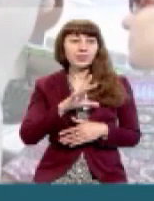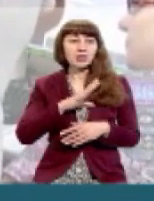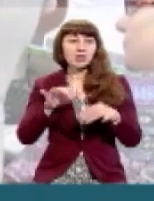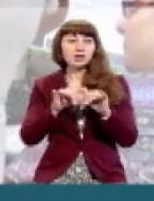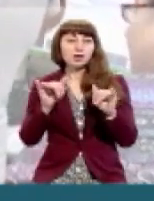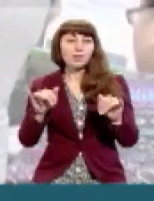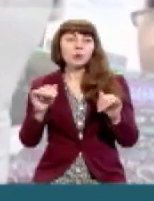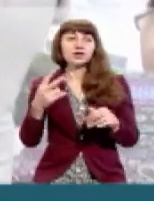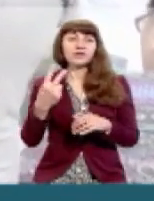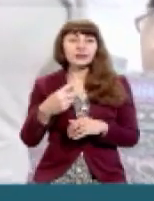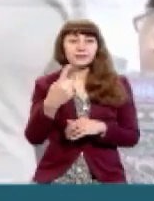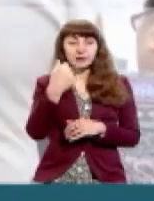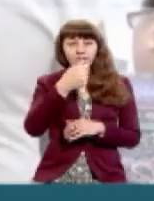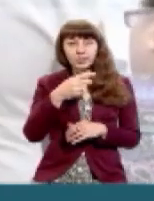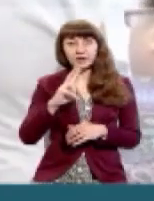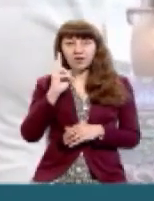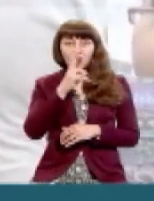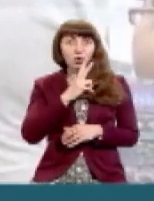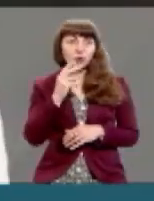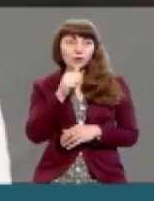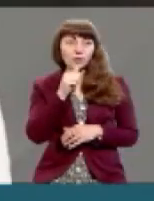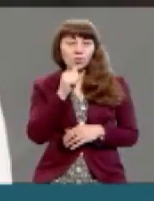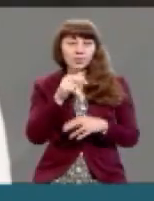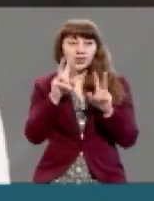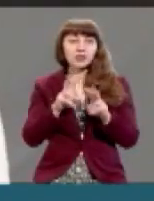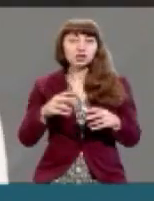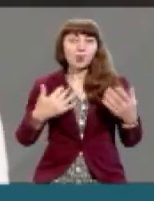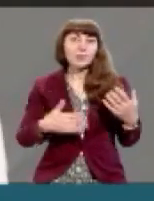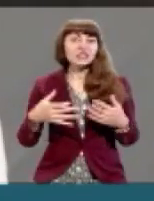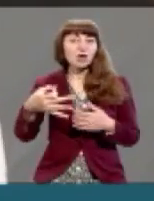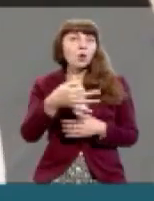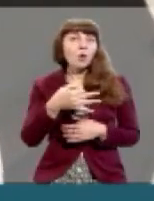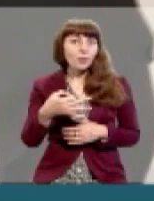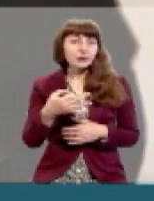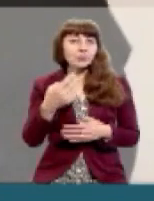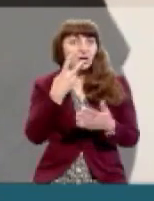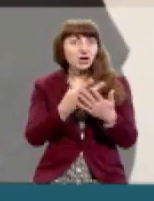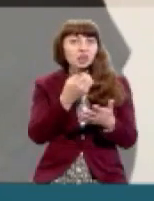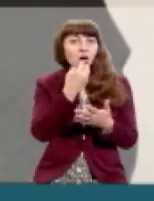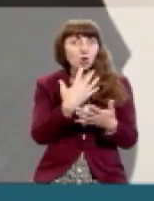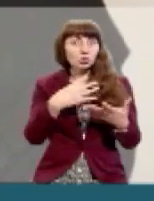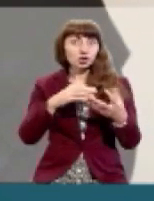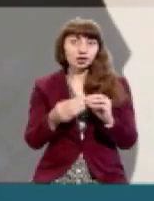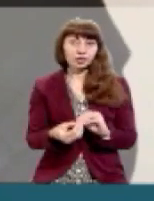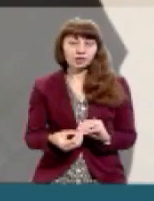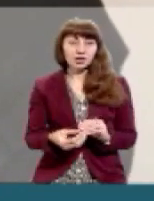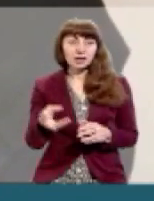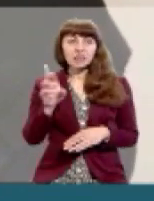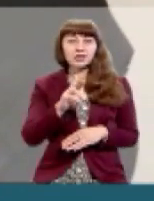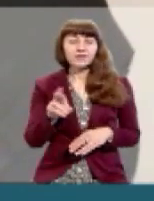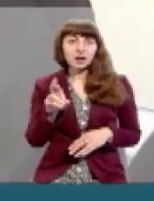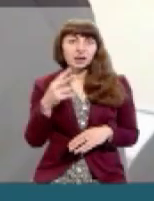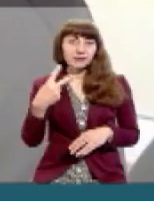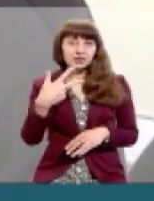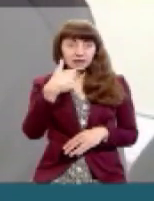2021 году около двух лет он пилотном режиме тестировался в жамбылской области там он показал хорошие результаты с января